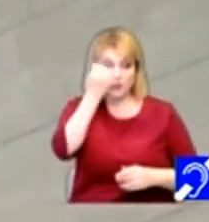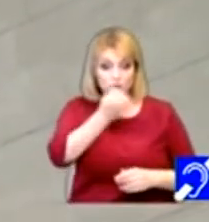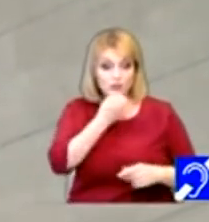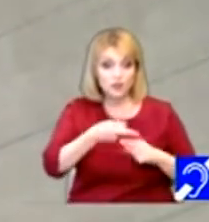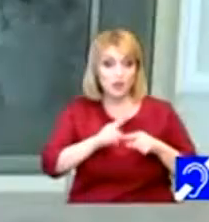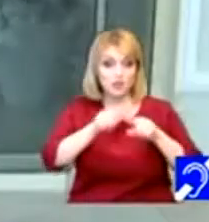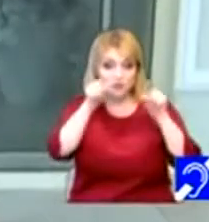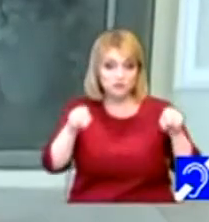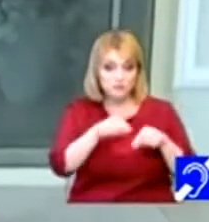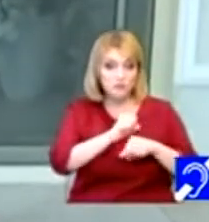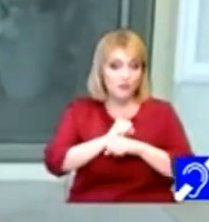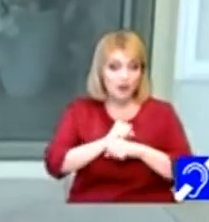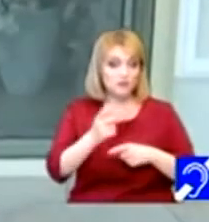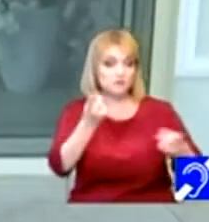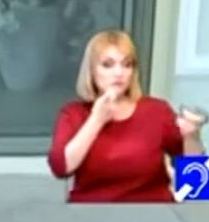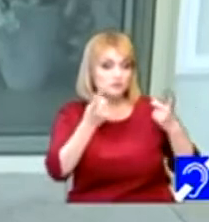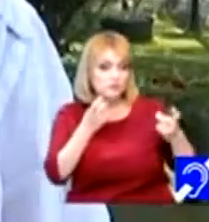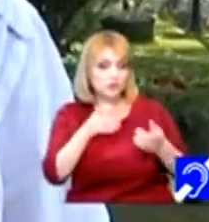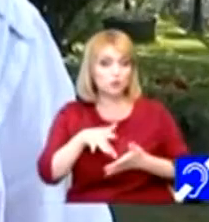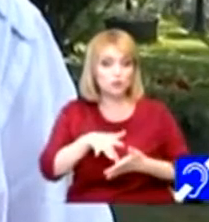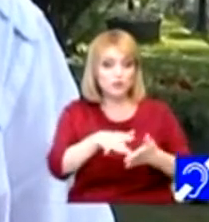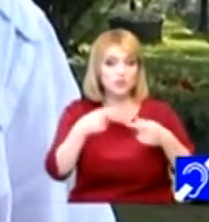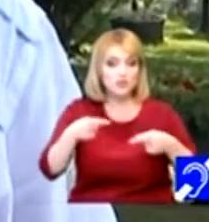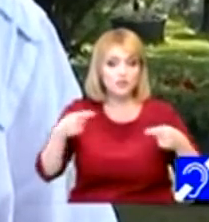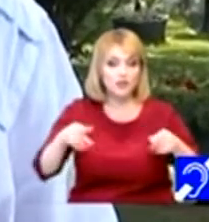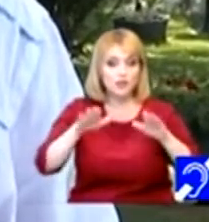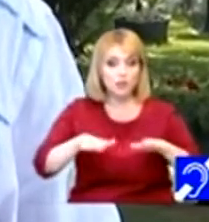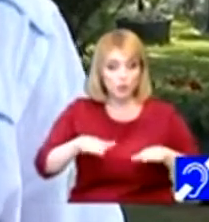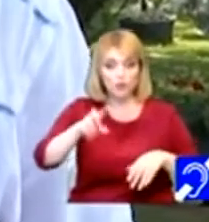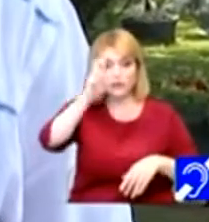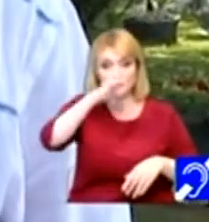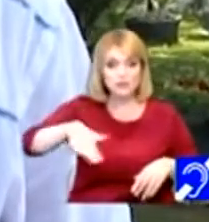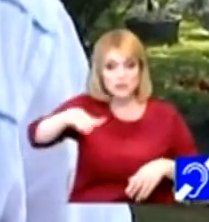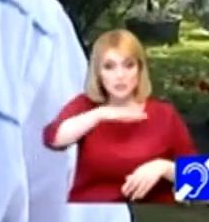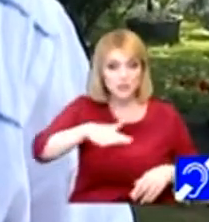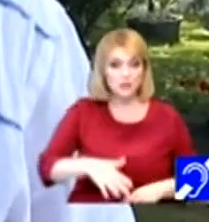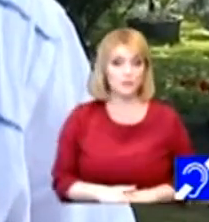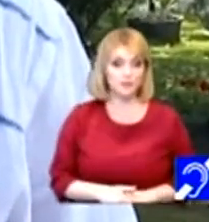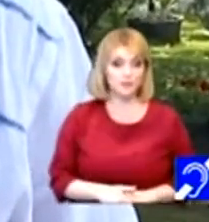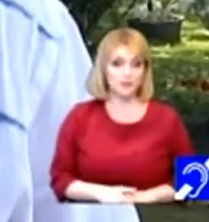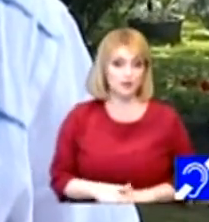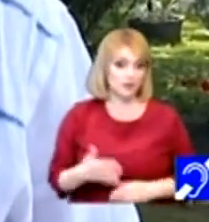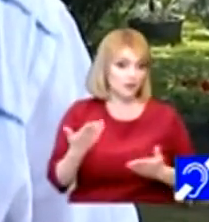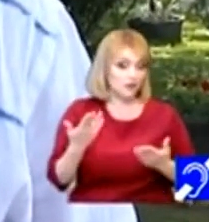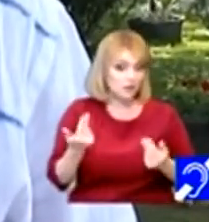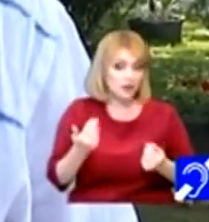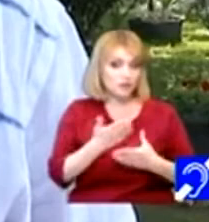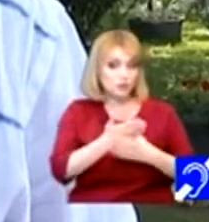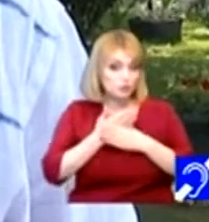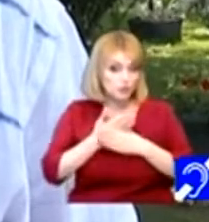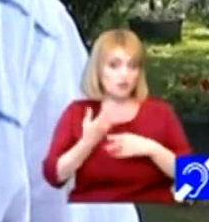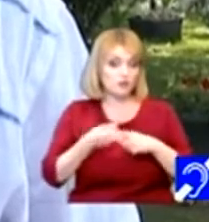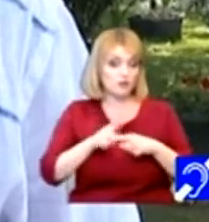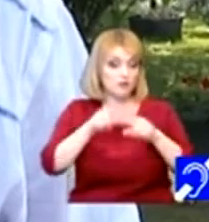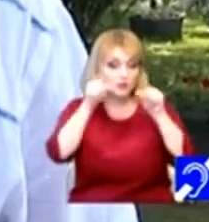toate colțurile țării. Sigur că ne-au ajutat foarte mult în condițiile situației actuale din țară. Am avut o perioadă